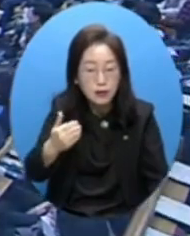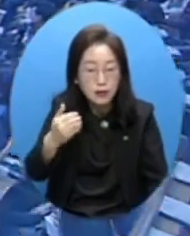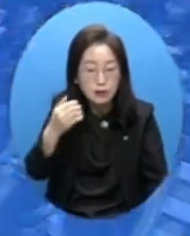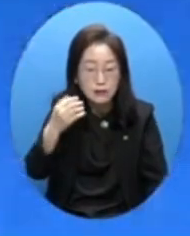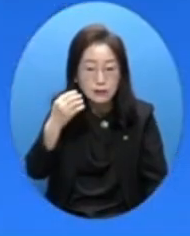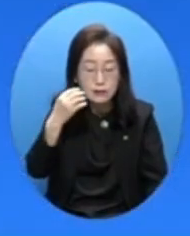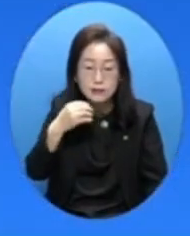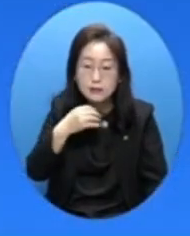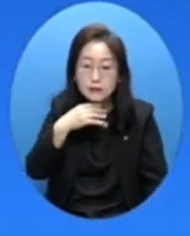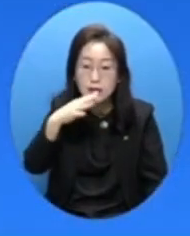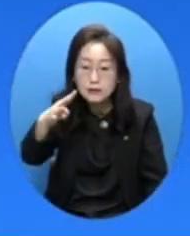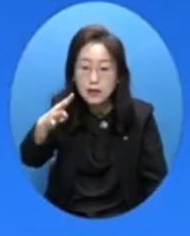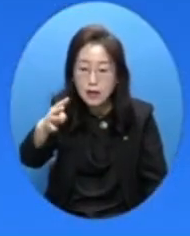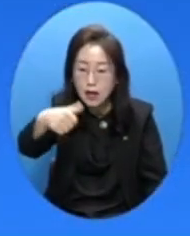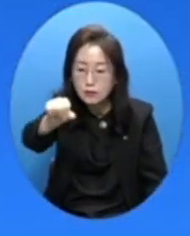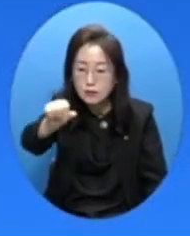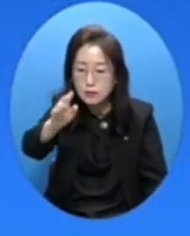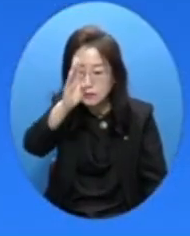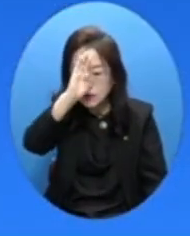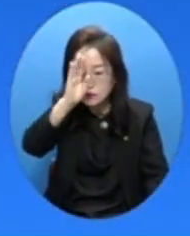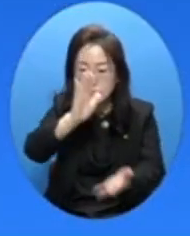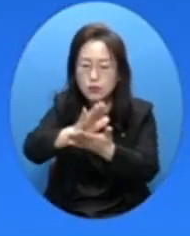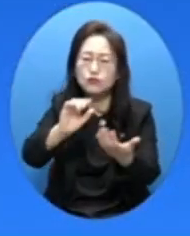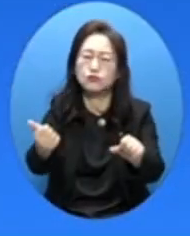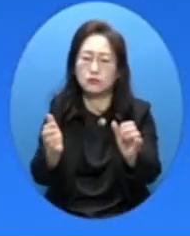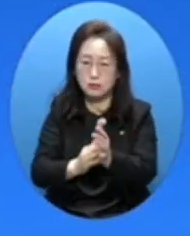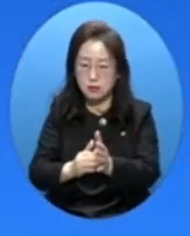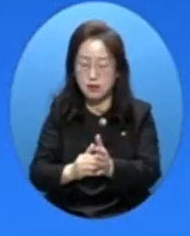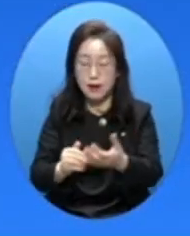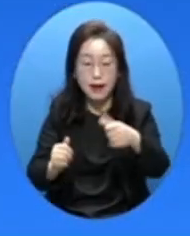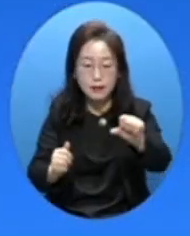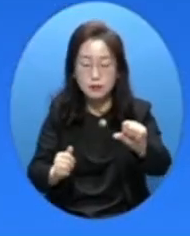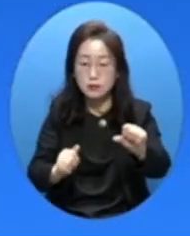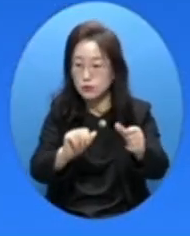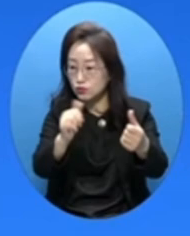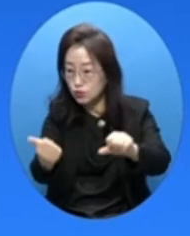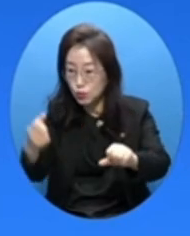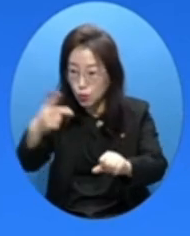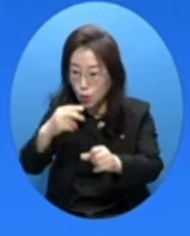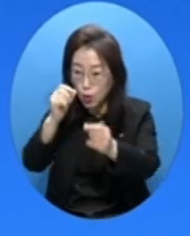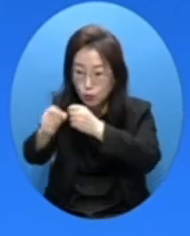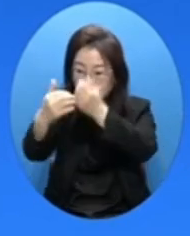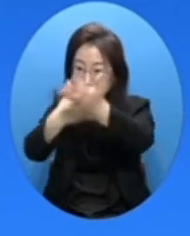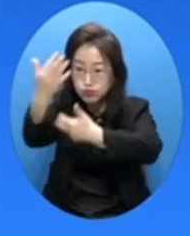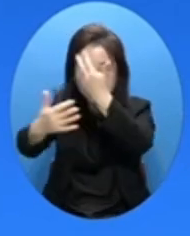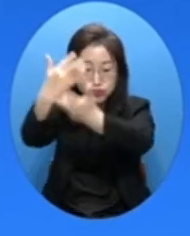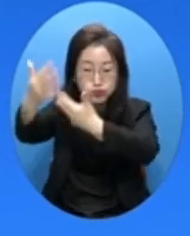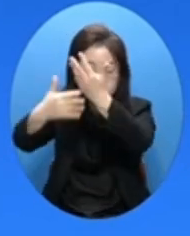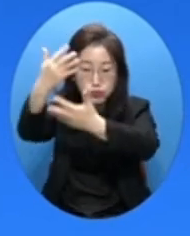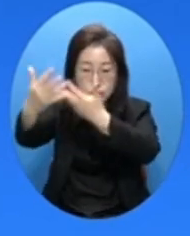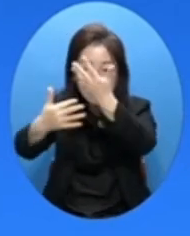아들이 열병으로 죽었어요. 아들이 죽은 데다가 또 화재가 나서 전 재산이 다